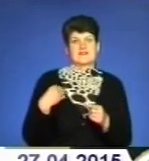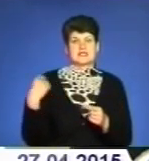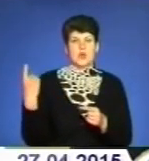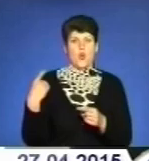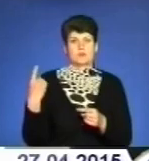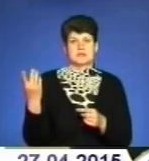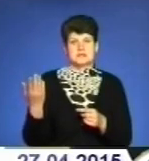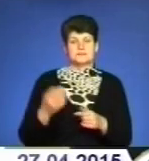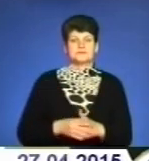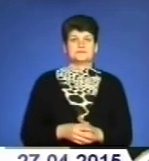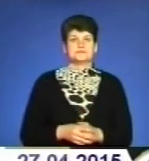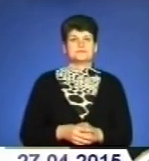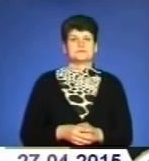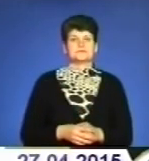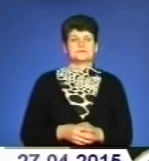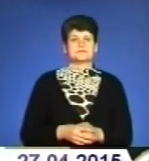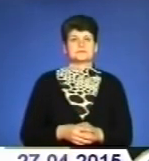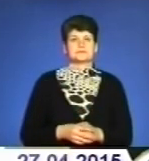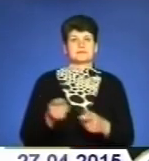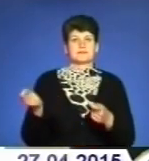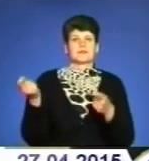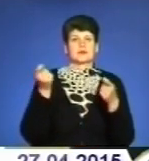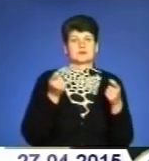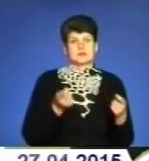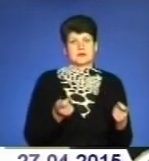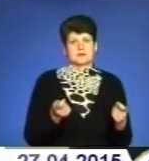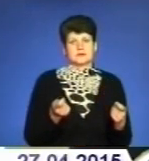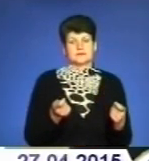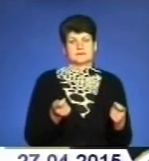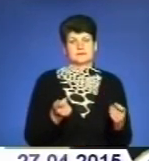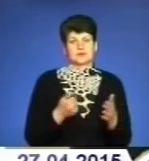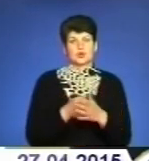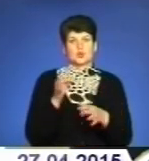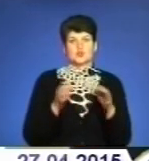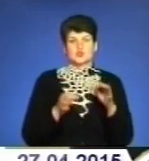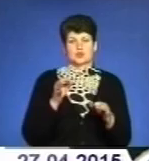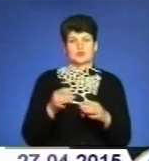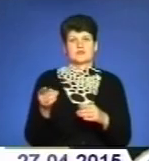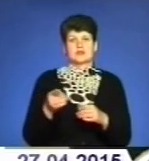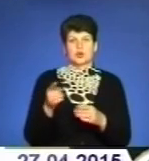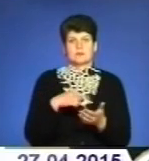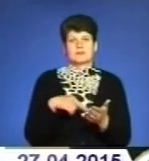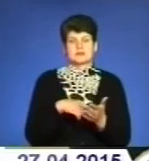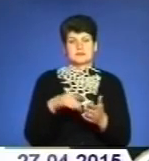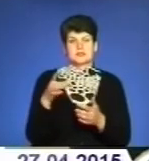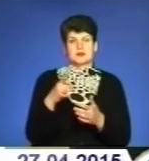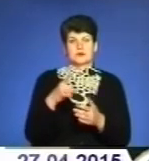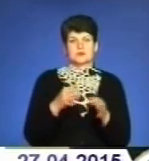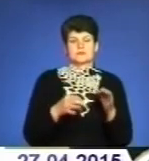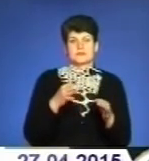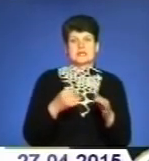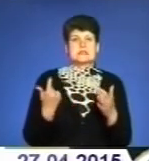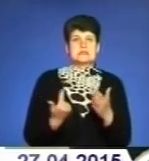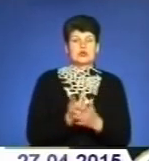області, значить, доставлено до суду Тернопільського міськрайону, ну, і знову